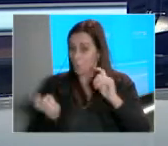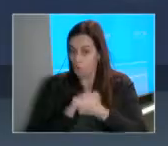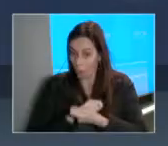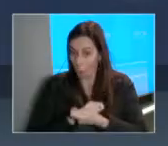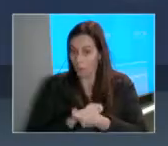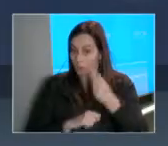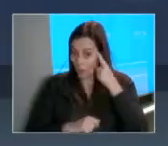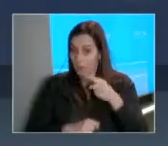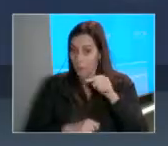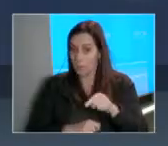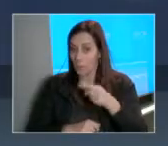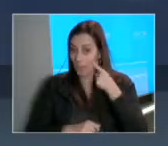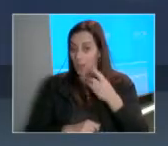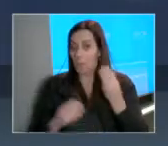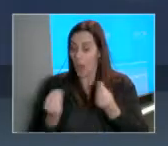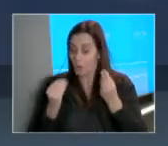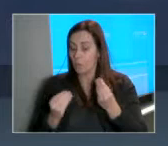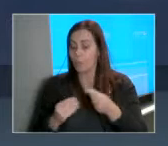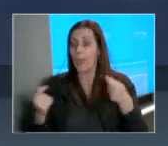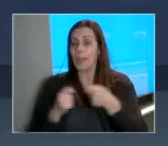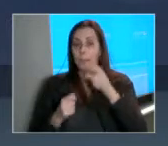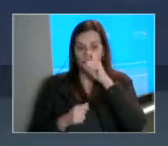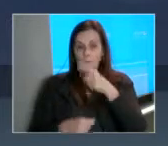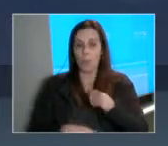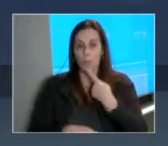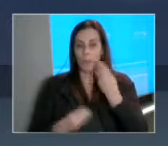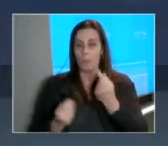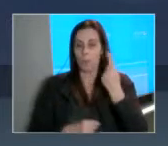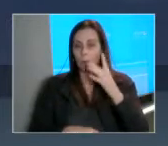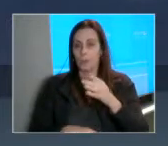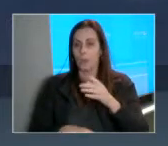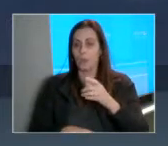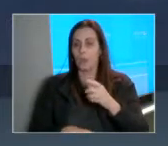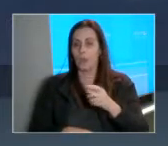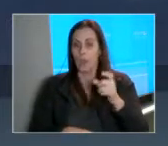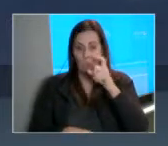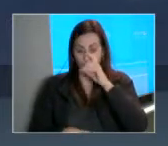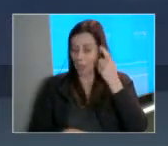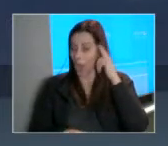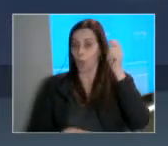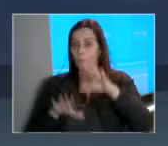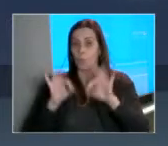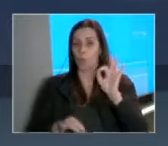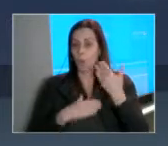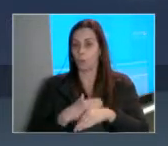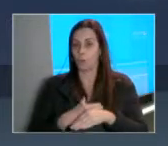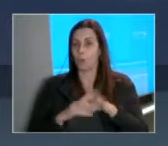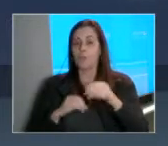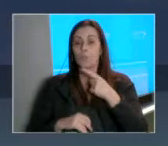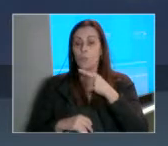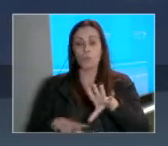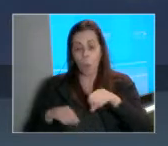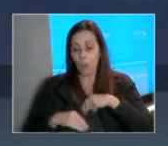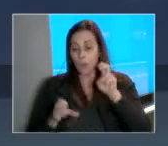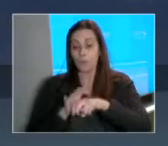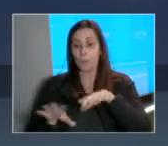שינוי, ולדעתי זה מראה להם על משהו. לגבי הערבים, אני אומר משהו אחד. איימן עודה היה גאון בבחירות. נכון. בעצם זה שהוא ממש